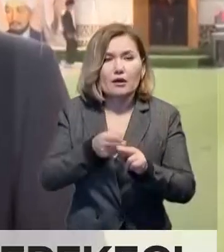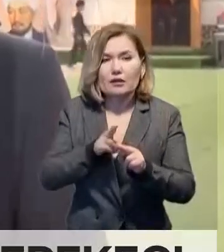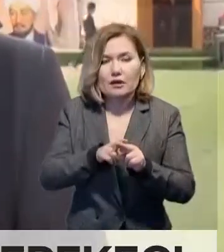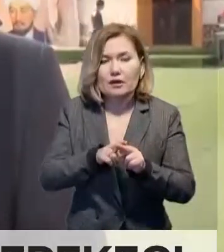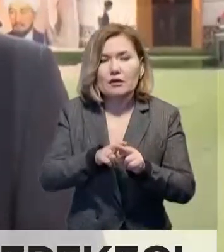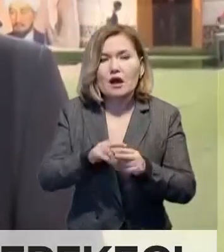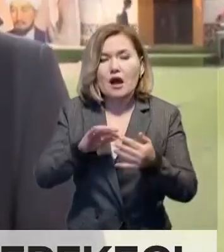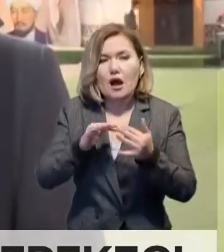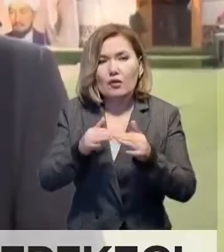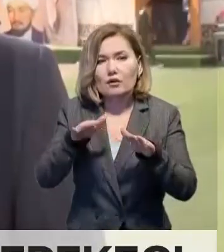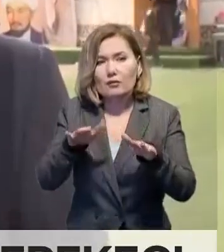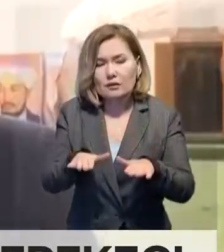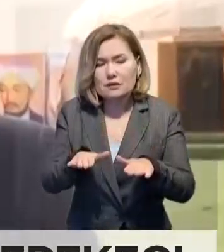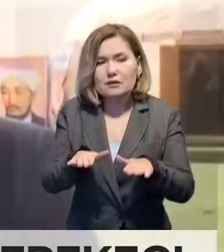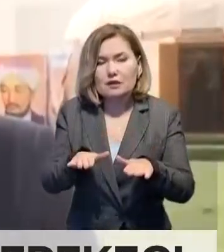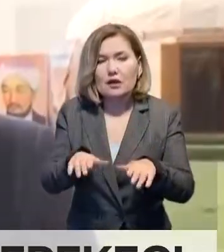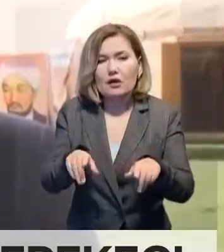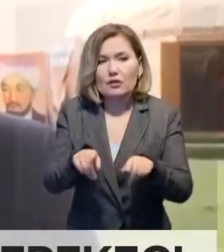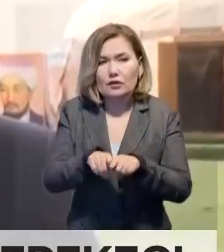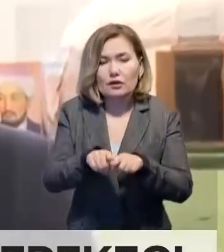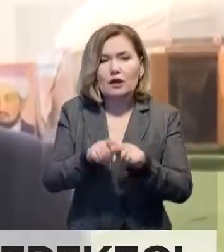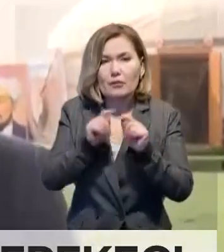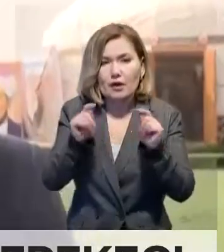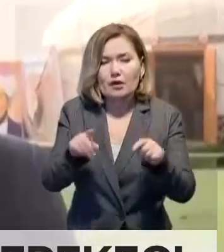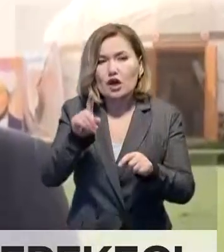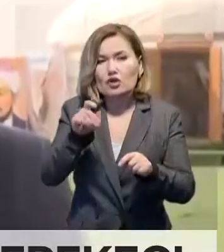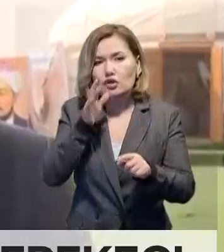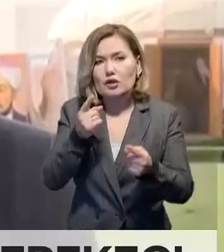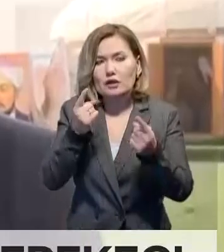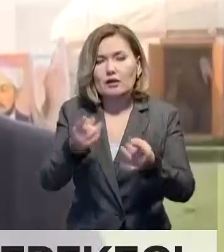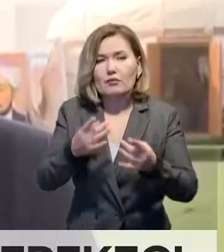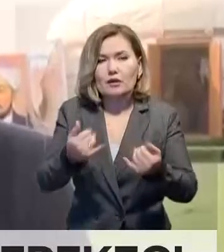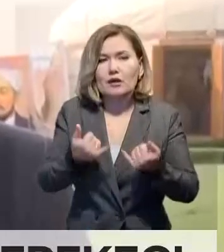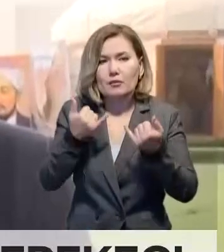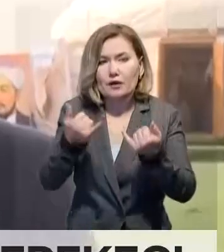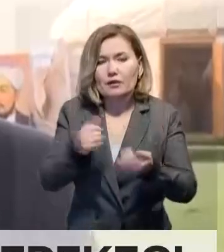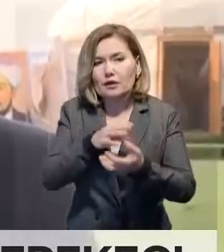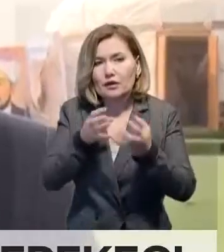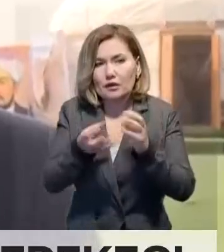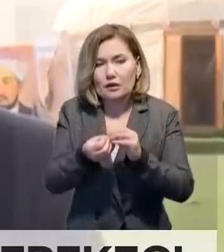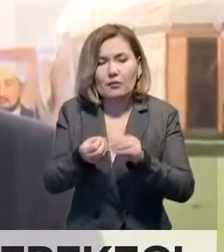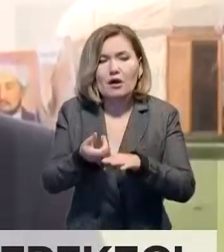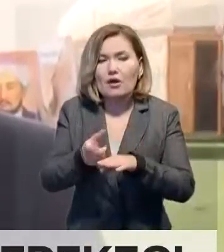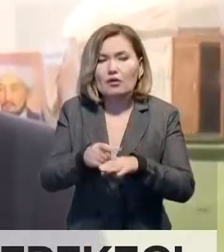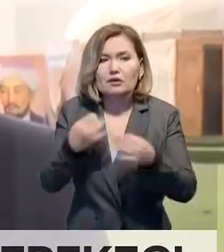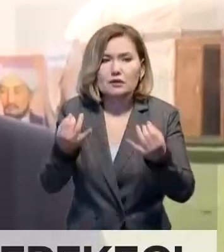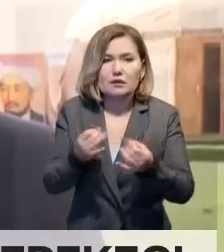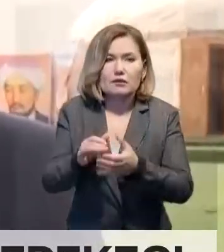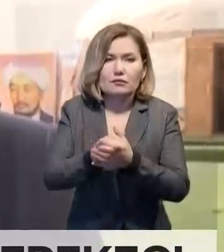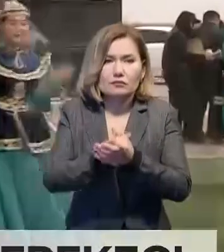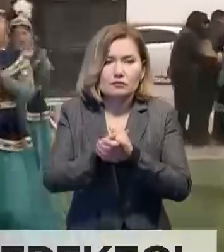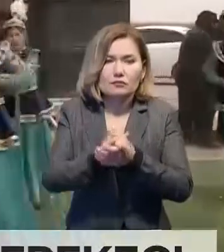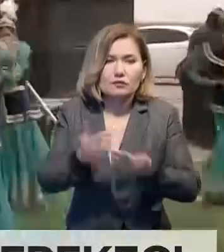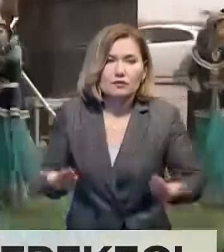қаласына ұйымдастырып, сонымен қатар осы Маяқым ауылына 100 жылдық биыл толып отыр, сол 100 жыл мейрамын бірлесіп тойлап отырған жағдайымыз